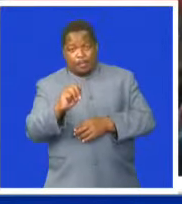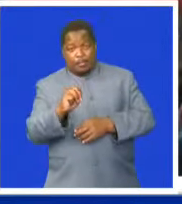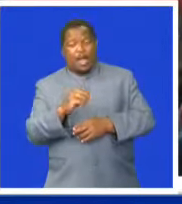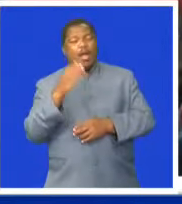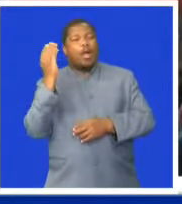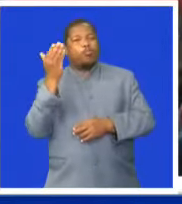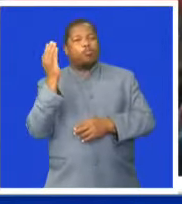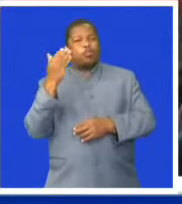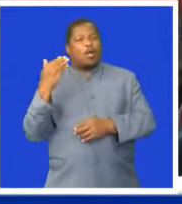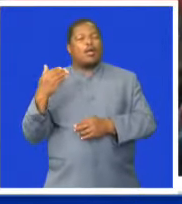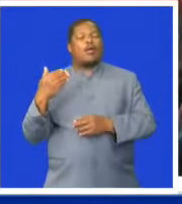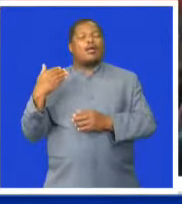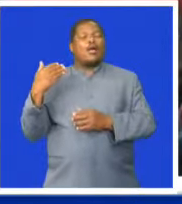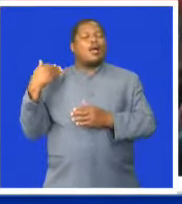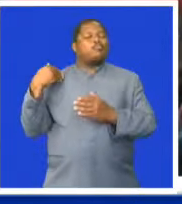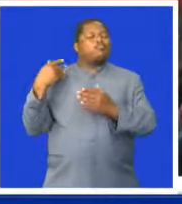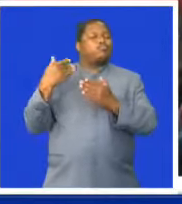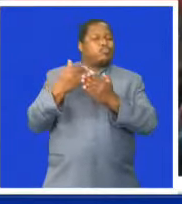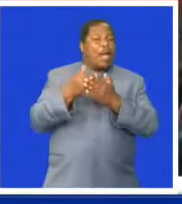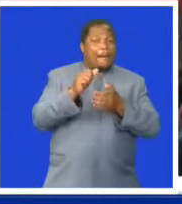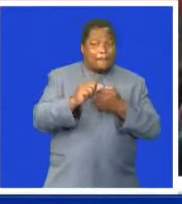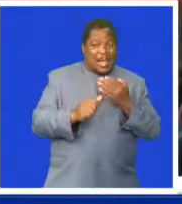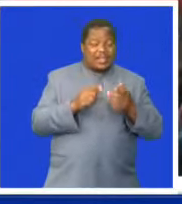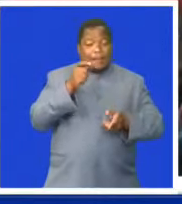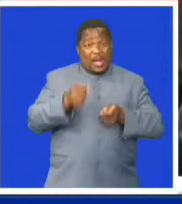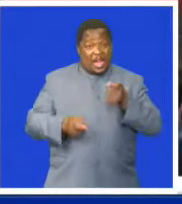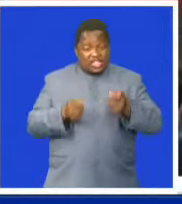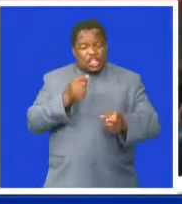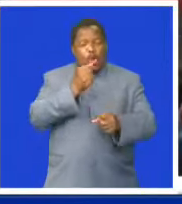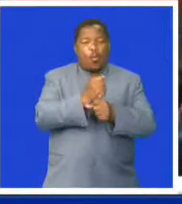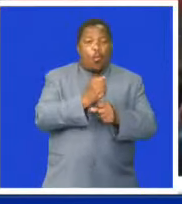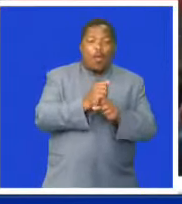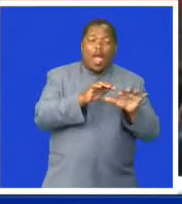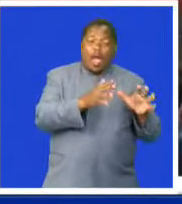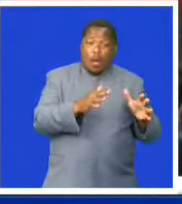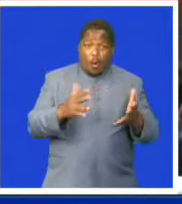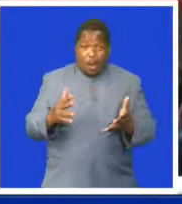kulo mnyaka. Masipala ke bekabeke ibhajethi